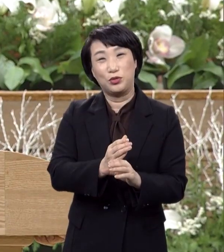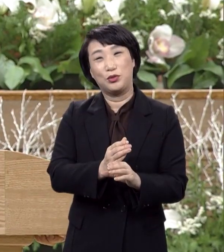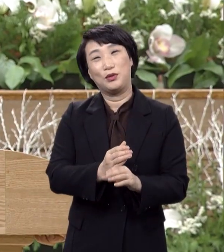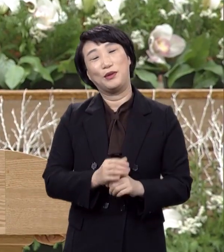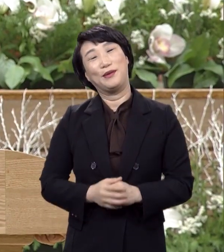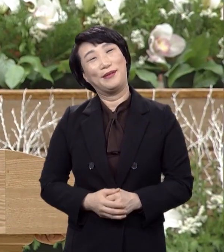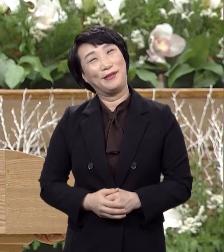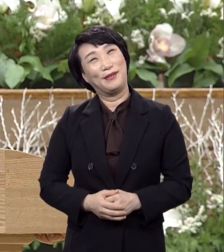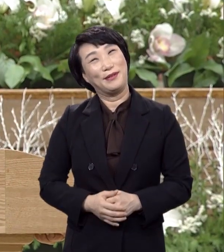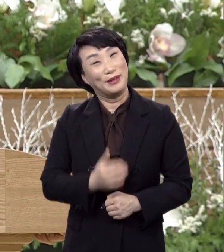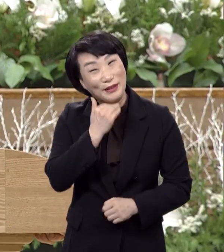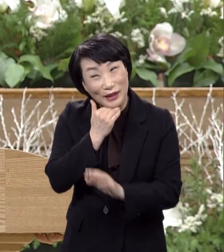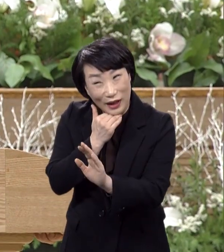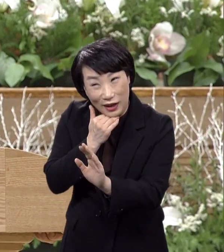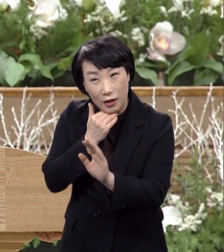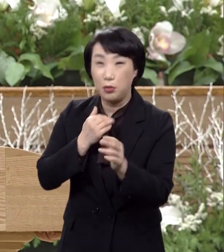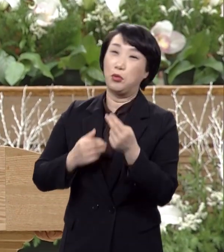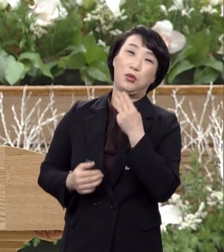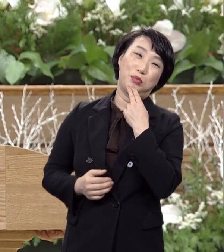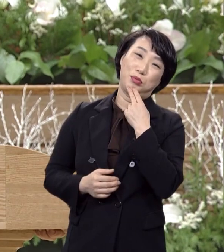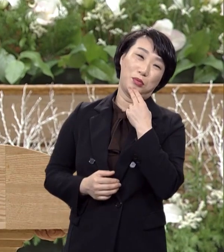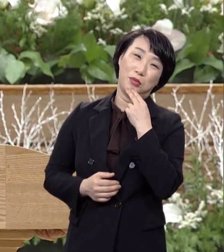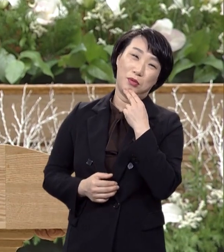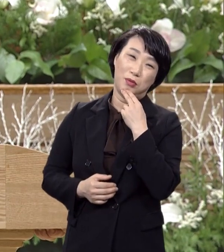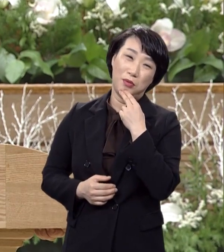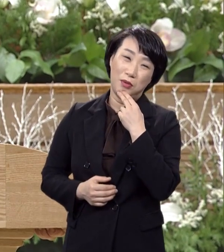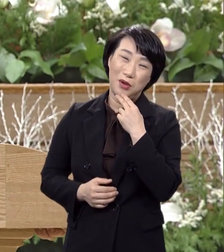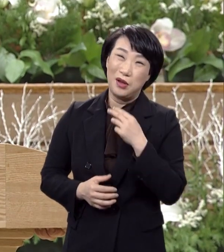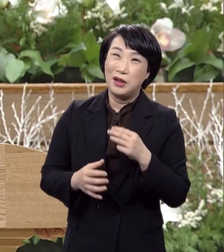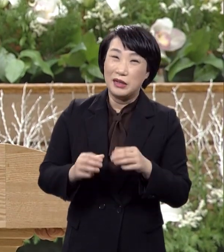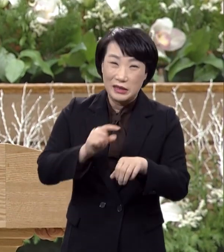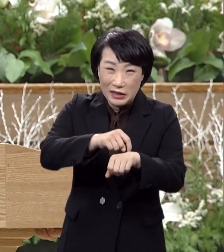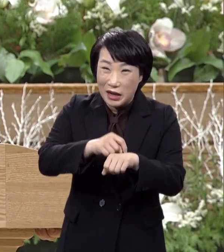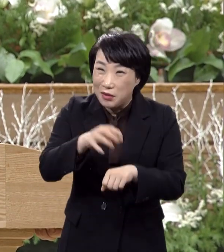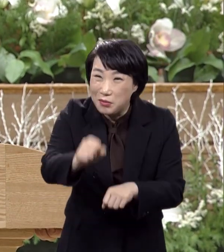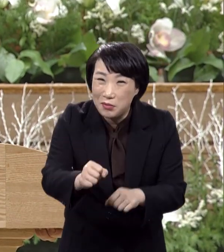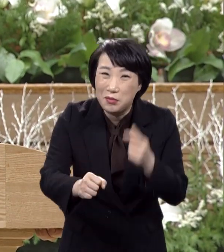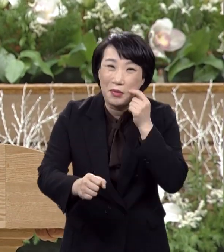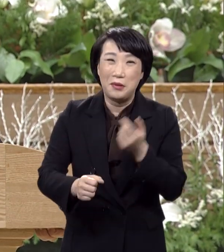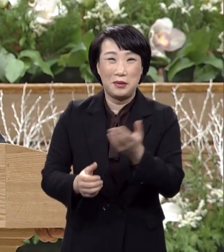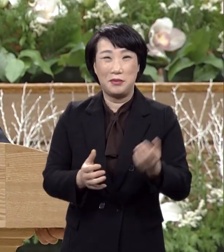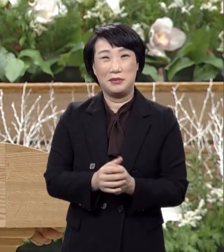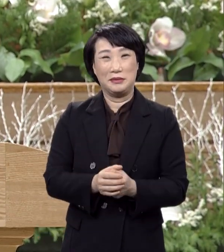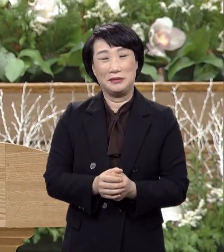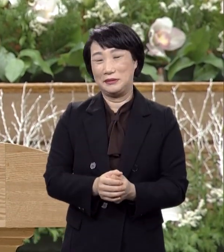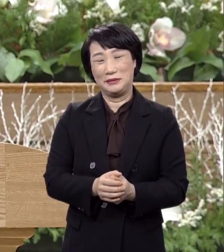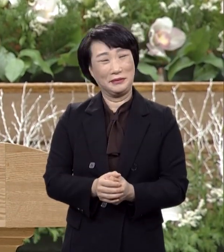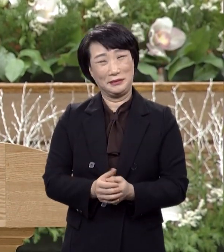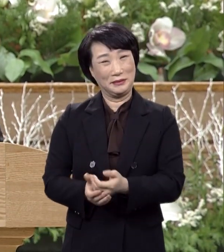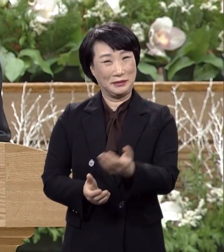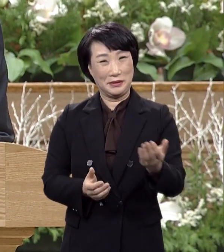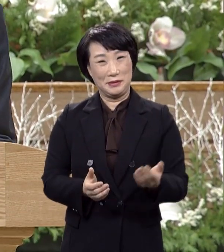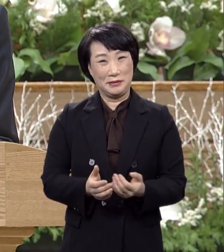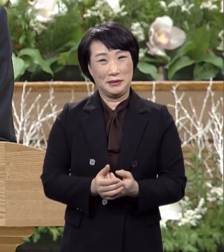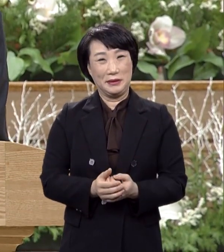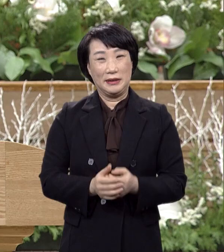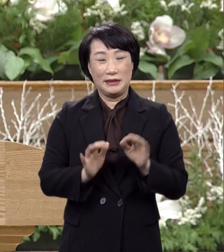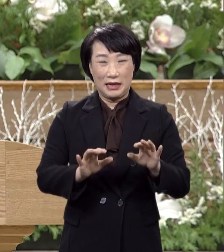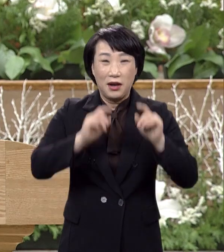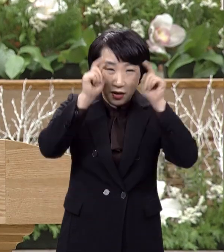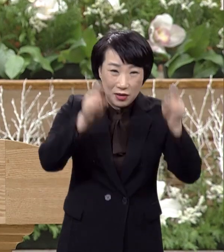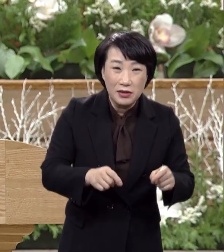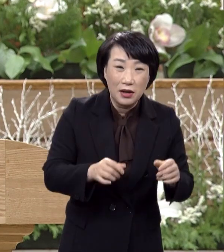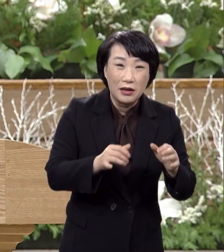있어? 기다려줘. 안 기다려. 붙잡을래 붙잡을 수가 없어. 여러분,